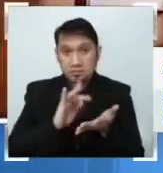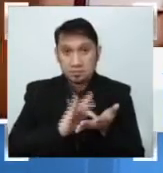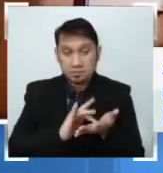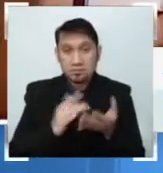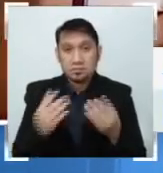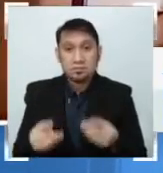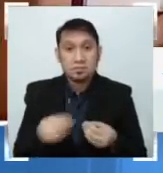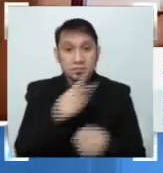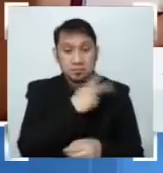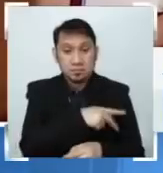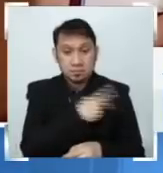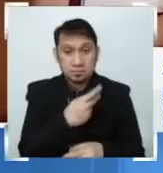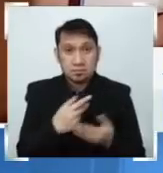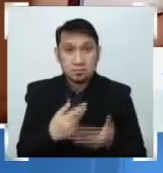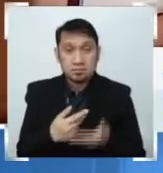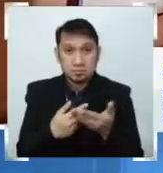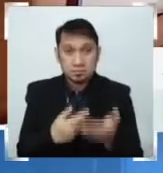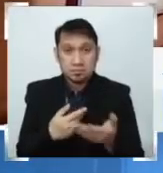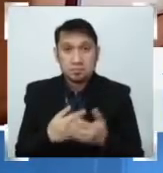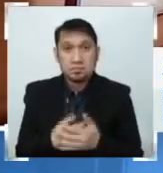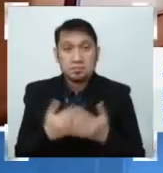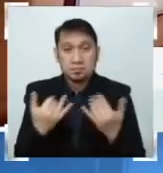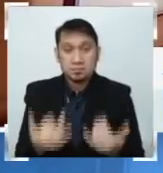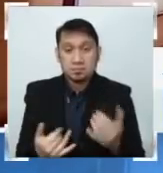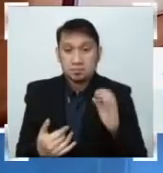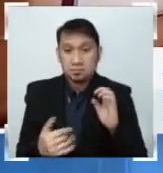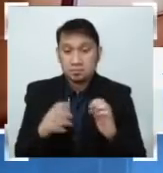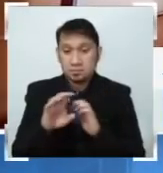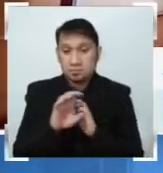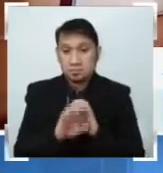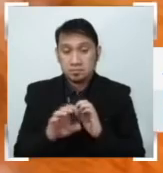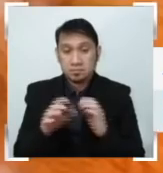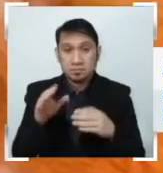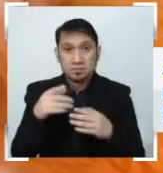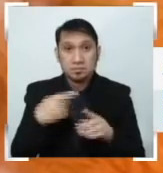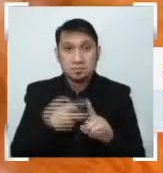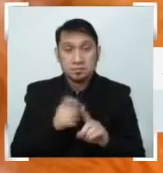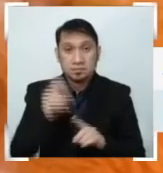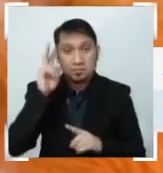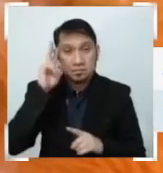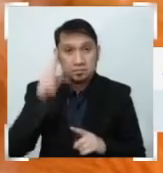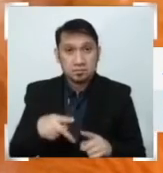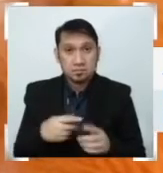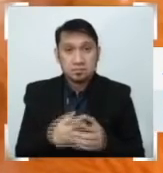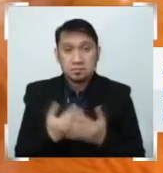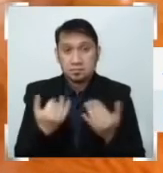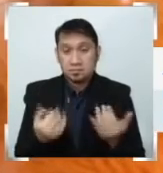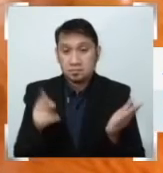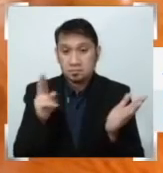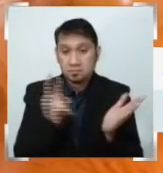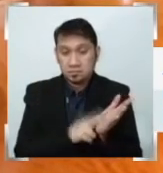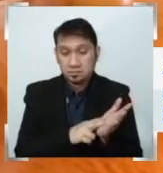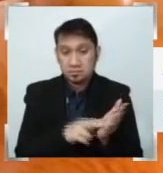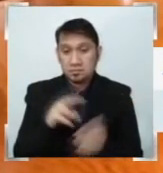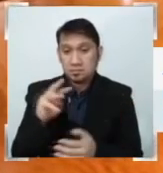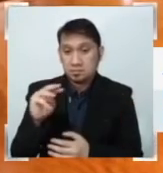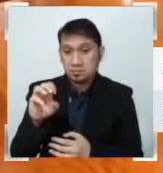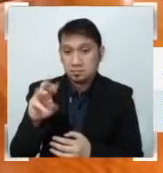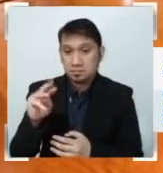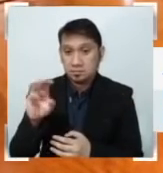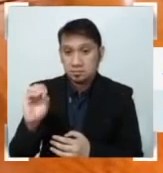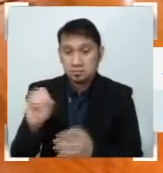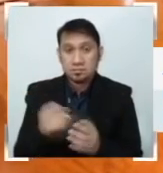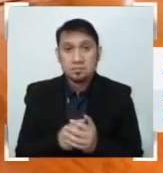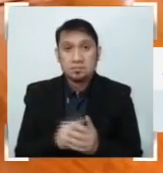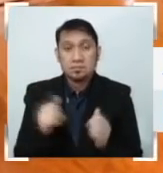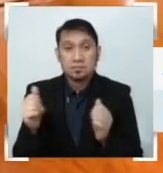sa Bayanihan e-consulta program ng Office of the Vice President. Pumirma raw siya ng Memorandum of Agreement kasama